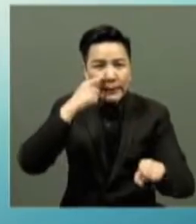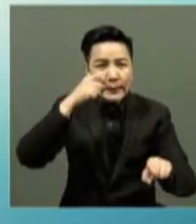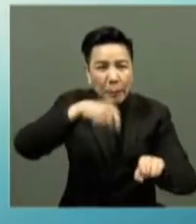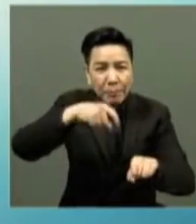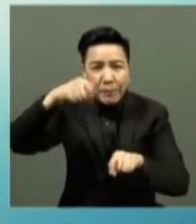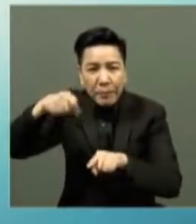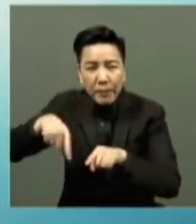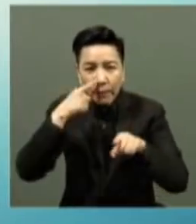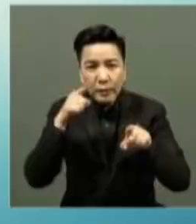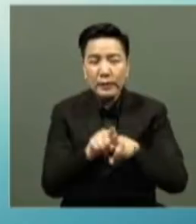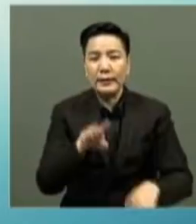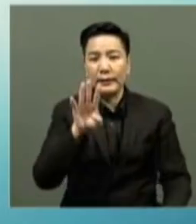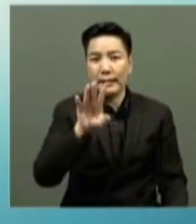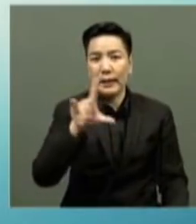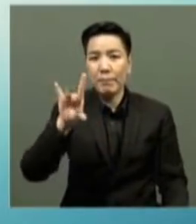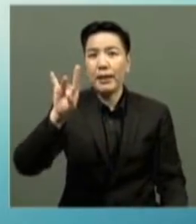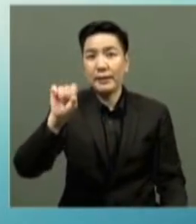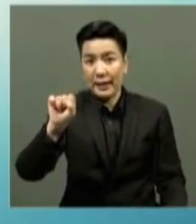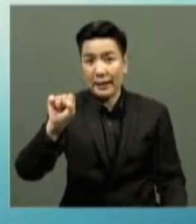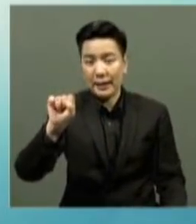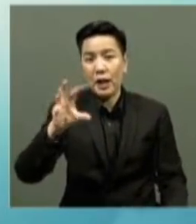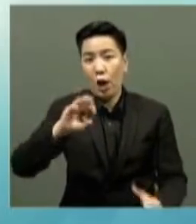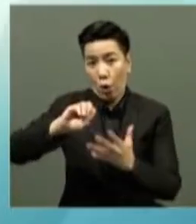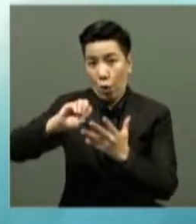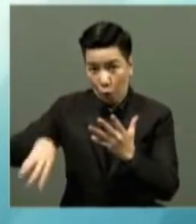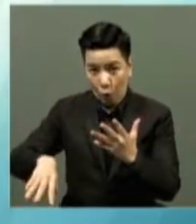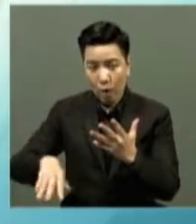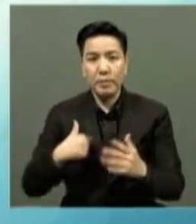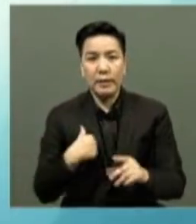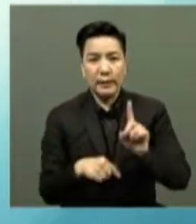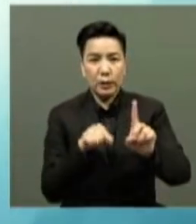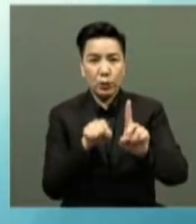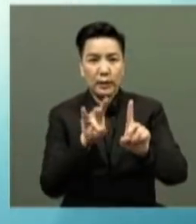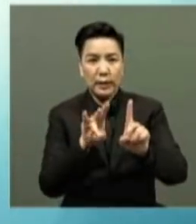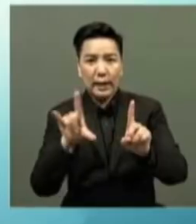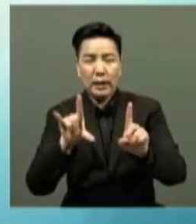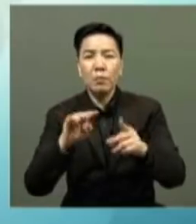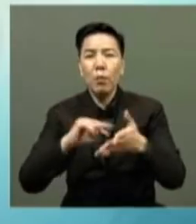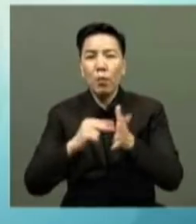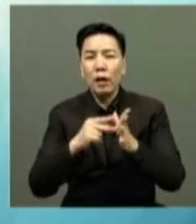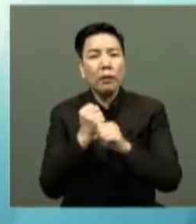ณที่นี้ถ้าเกิดเรามาหักจำนวนที่มีการลงทะเบียนซ้ำนะครับ4800000คนนะครับแล้วก็มีอีก 1.7